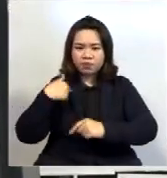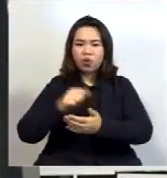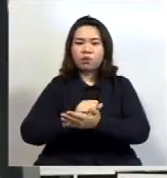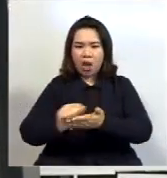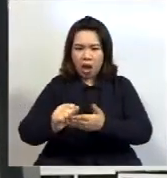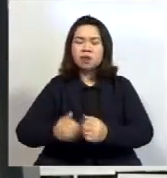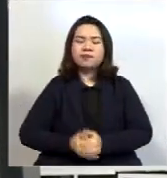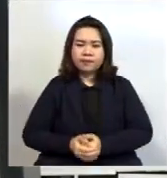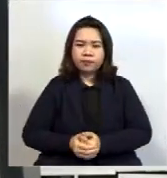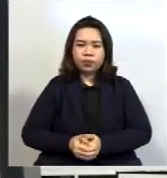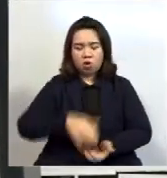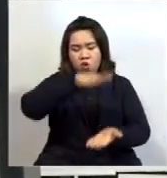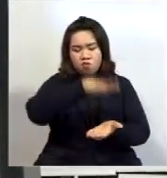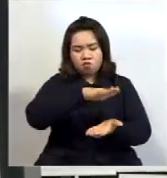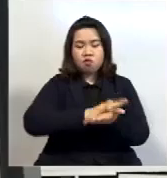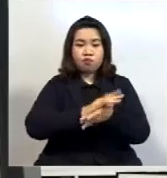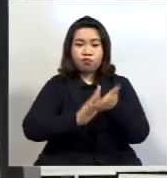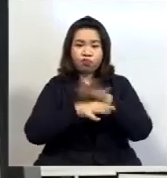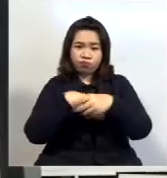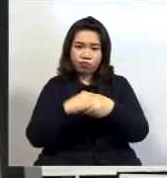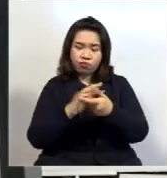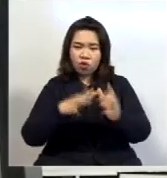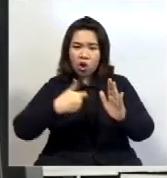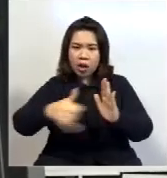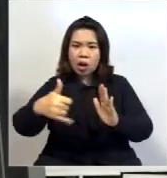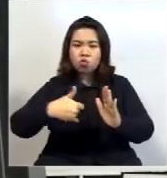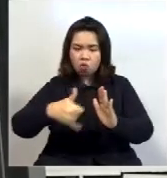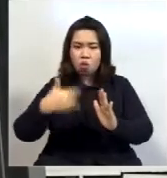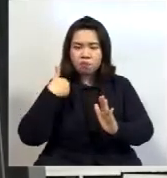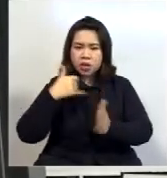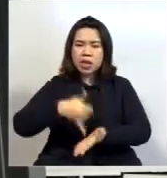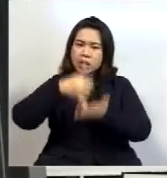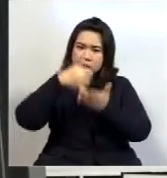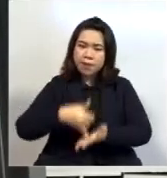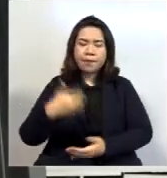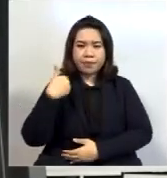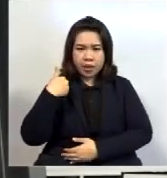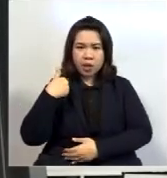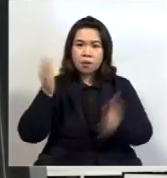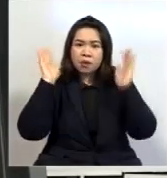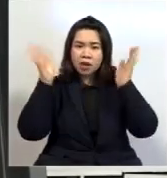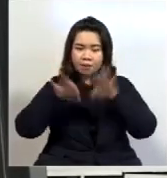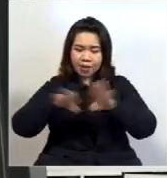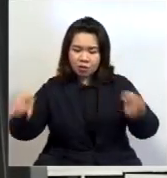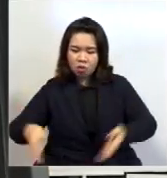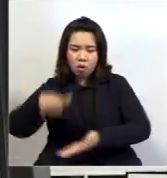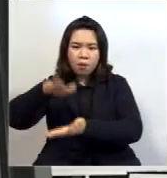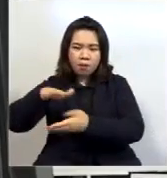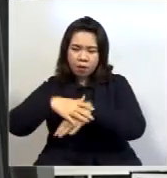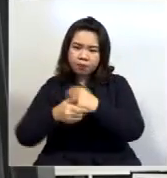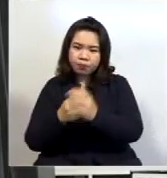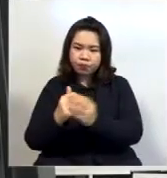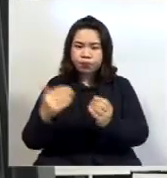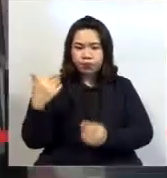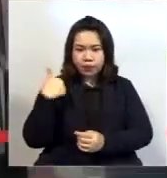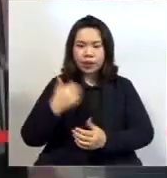วมทั้งให้บริการเจลแอลกอฮอล์ล้างมือบริเวณประตูทางเข้าออกหน้าลิฟต์และเคาน์เตอร์ประชาสัมพันธ์ด้วยฟังการชี้